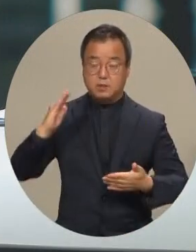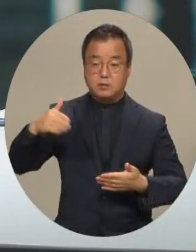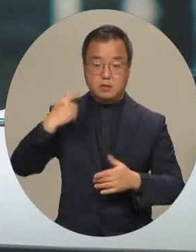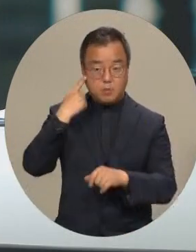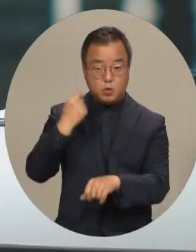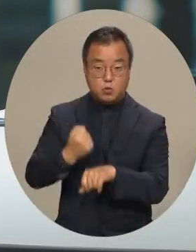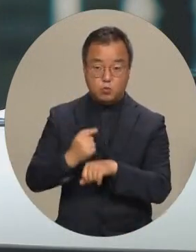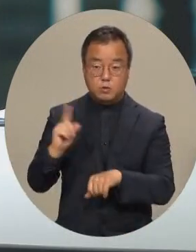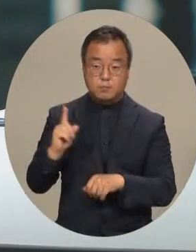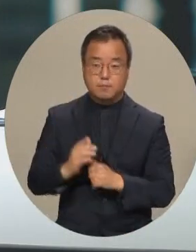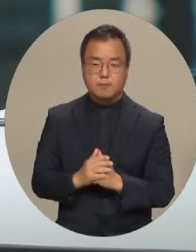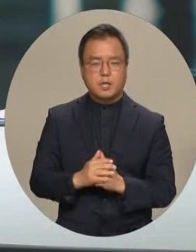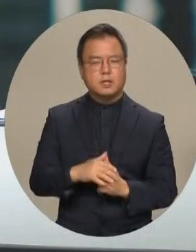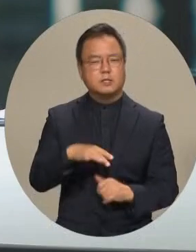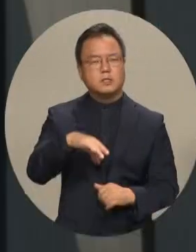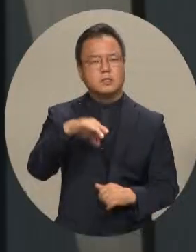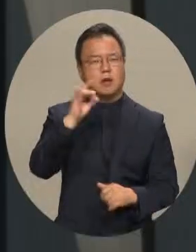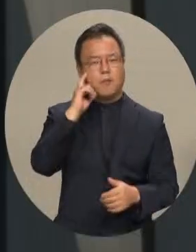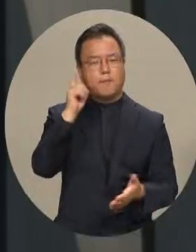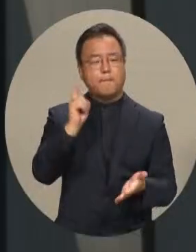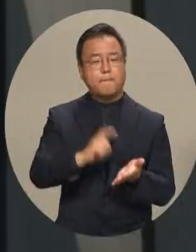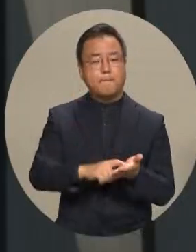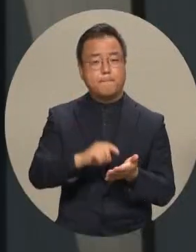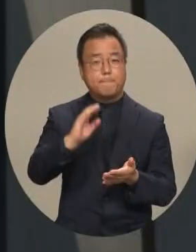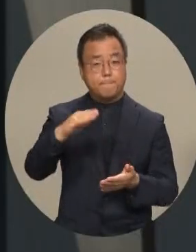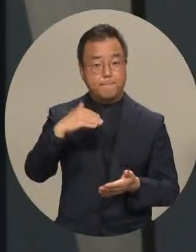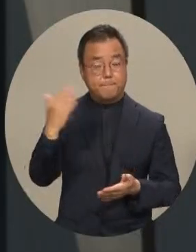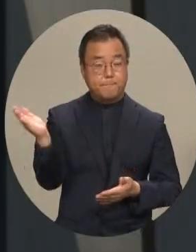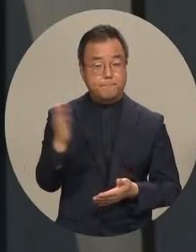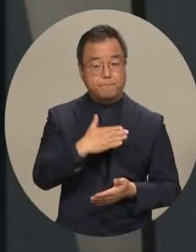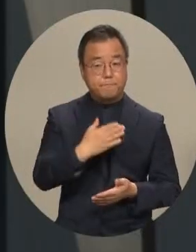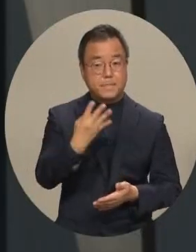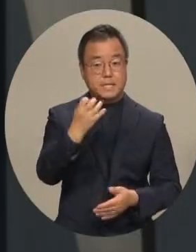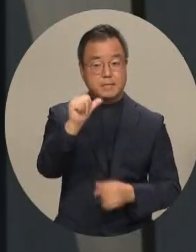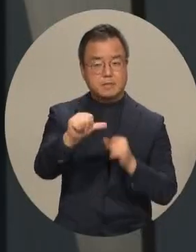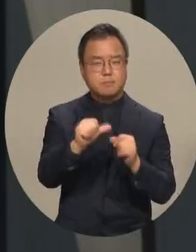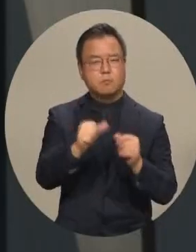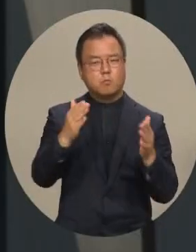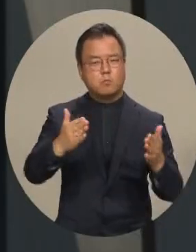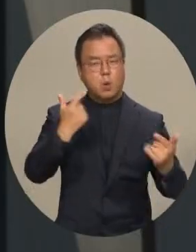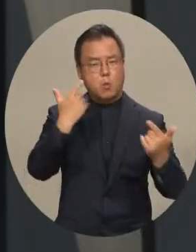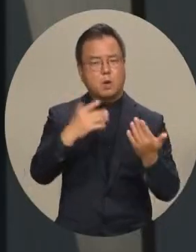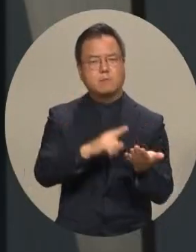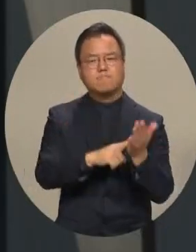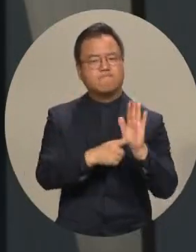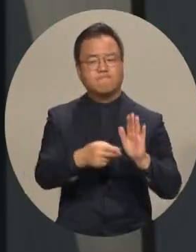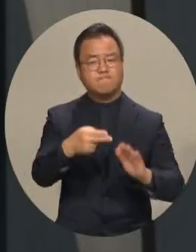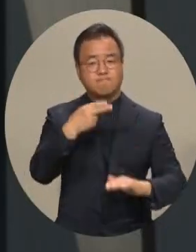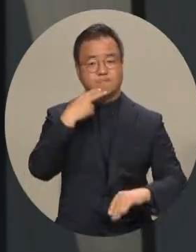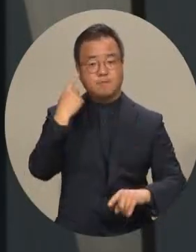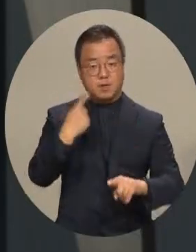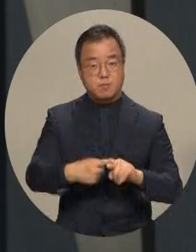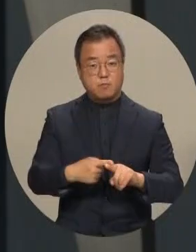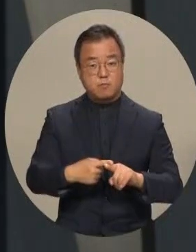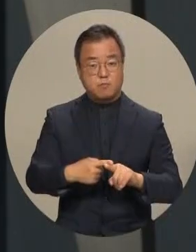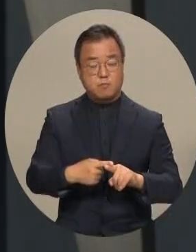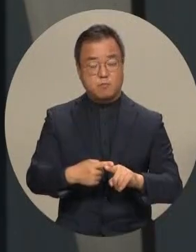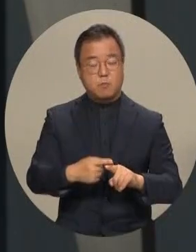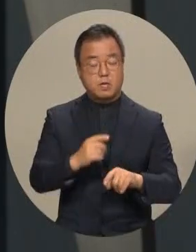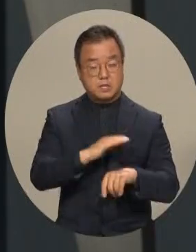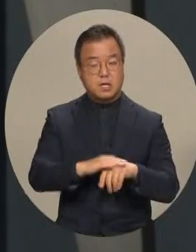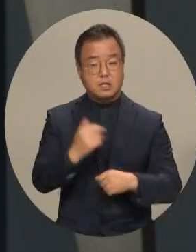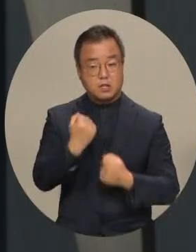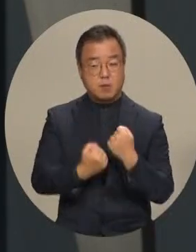최초의 발견된 예로 약 45년 동안 뚜렷한 이론이 등장하지 않다가 비교적이 현상을 잘 설명한